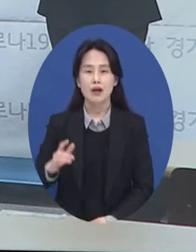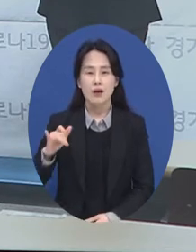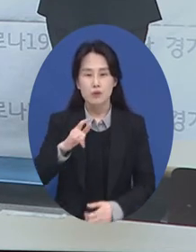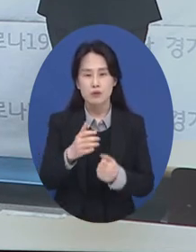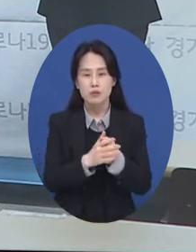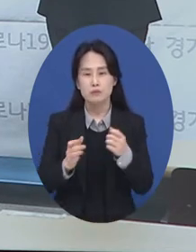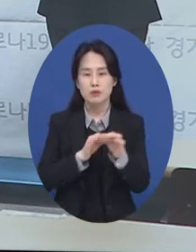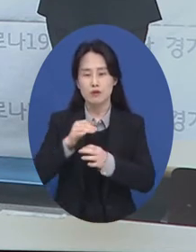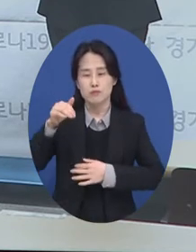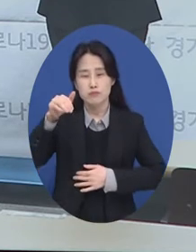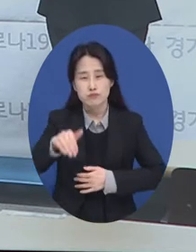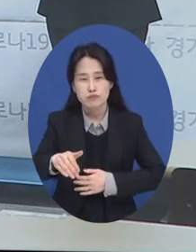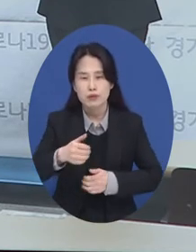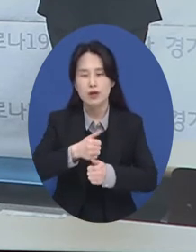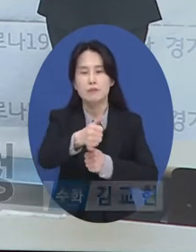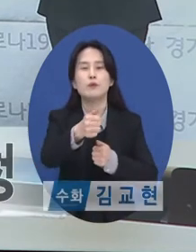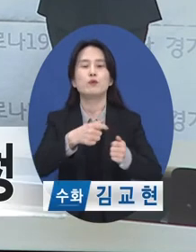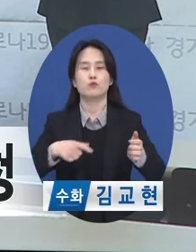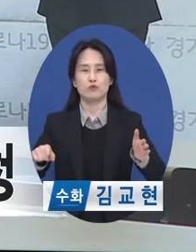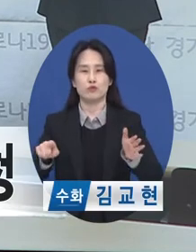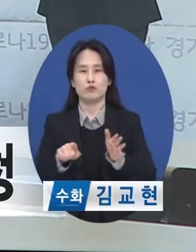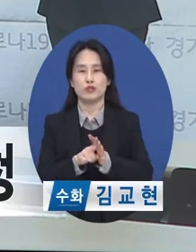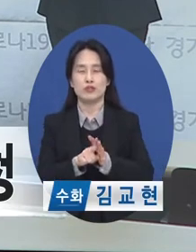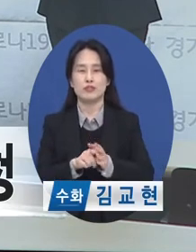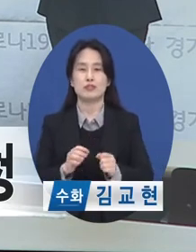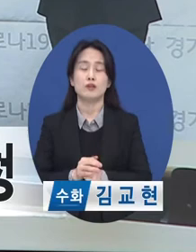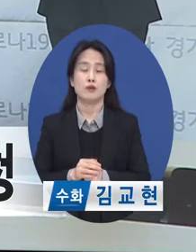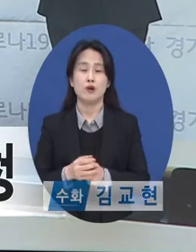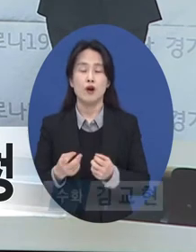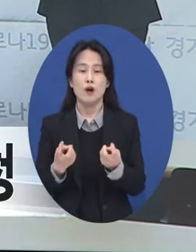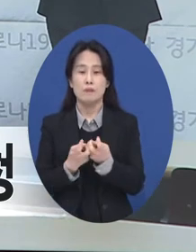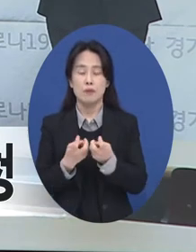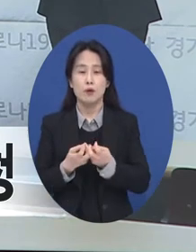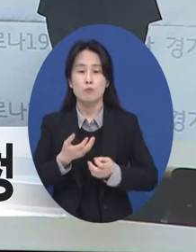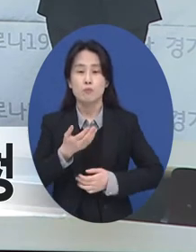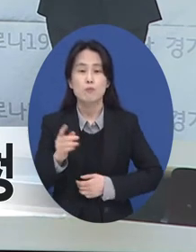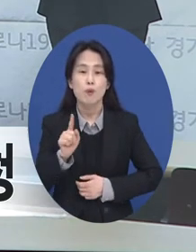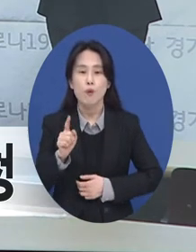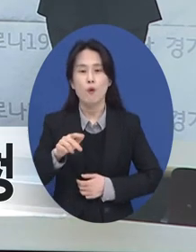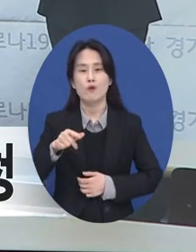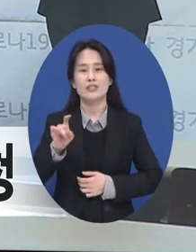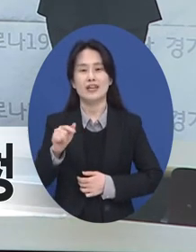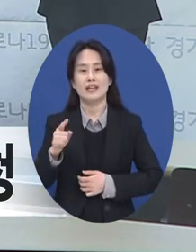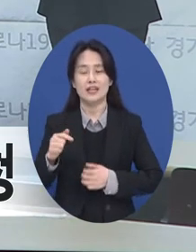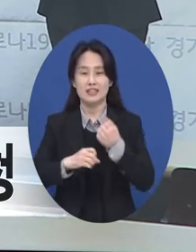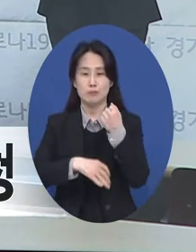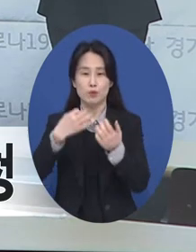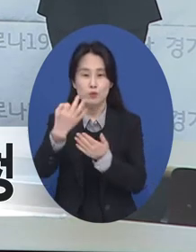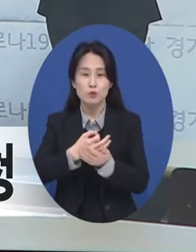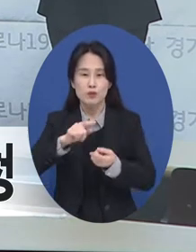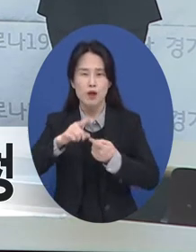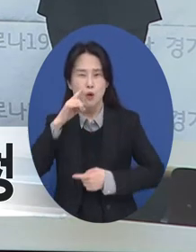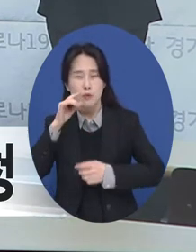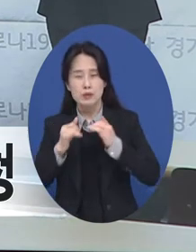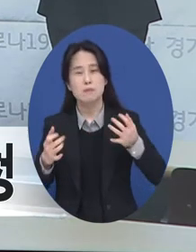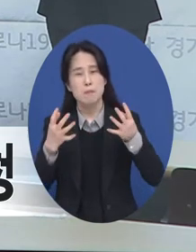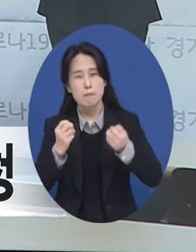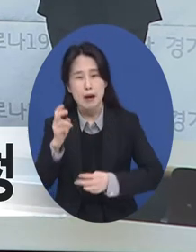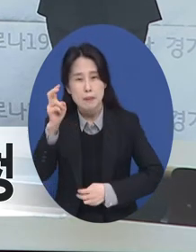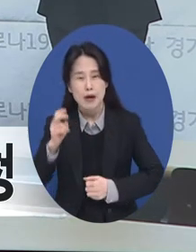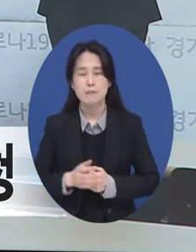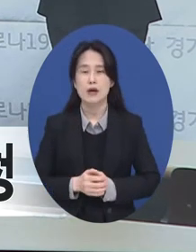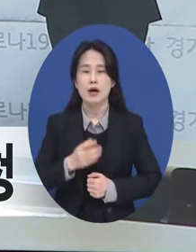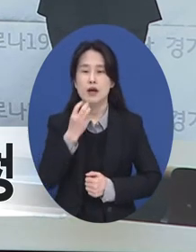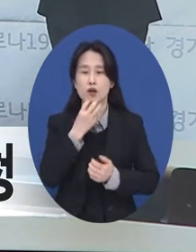코로나19로 인한 경제 위기를 극복하기 위해 경기도가 지급하는 재난기본소득에 대해 궁금하신 분들 많으실 겁니다.